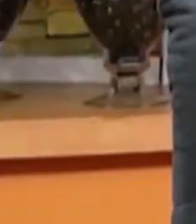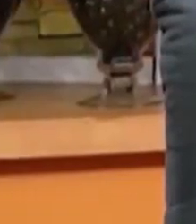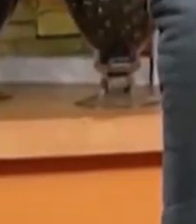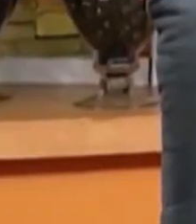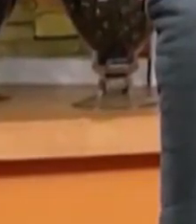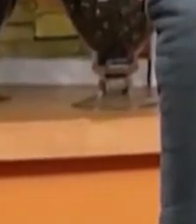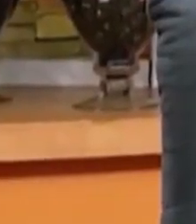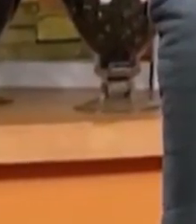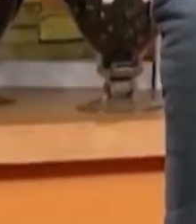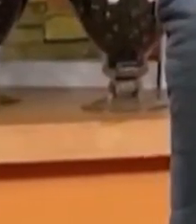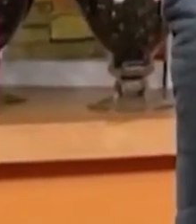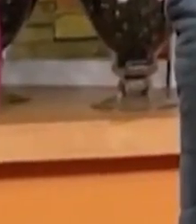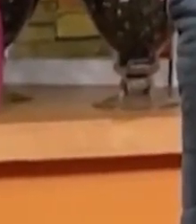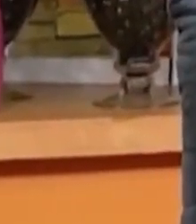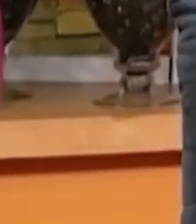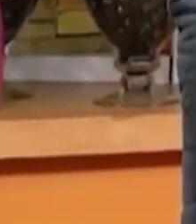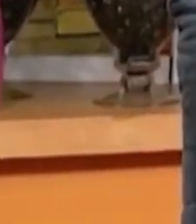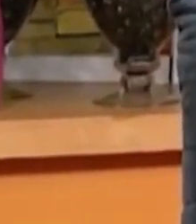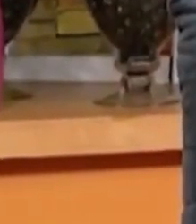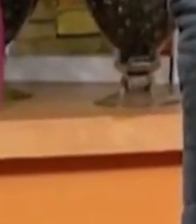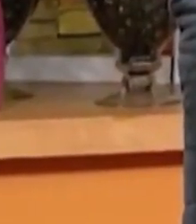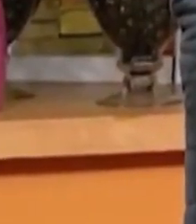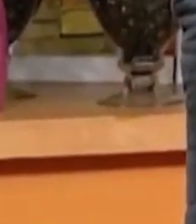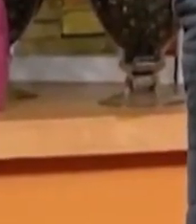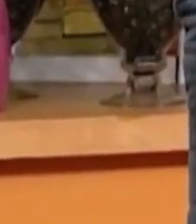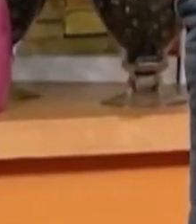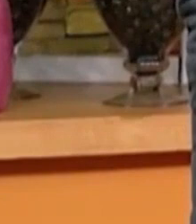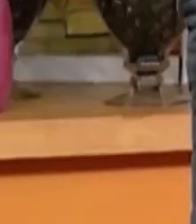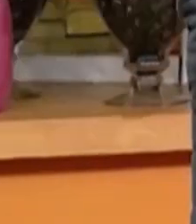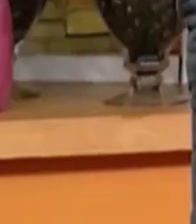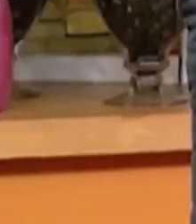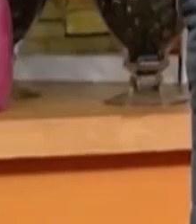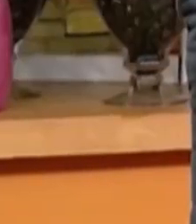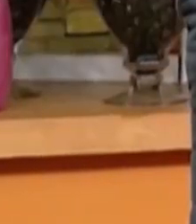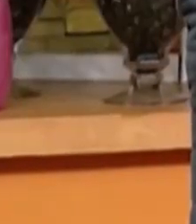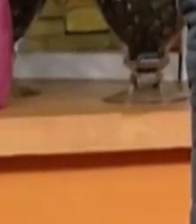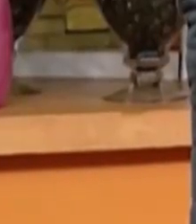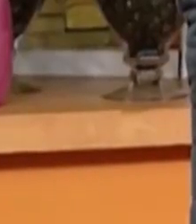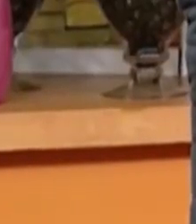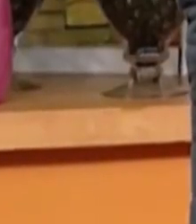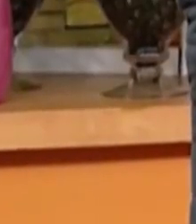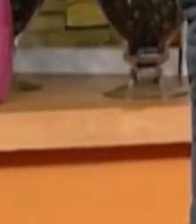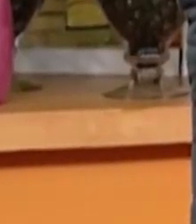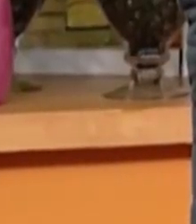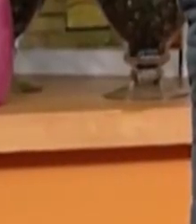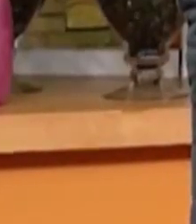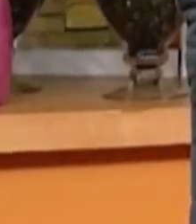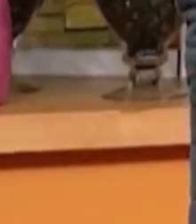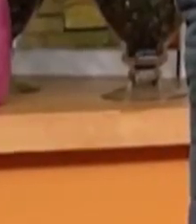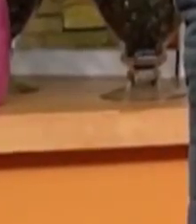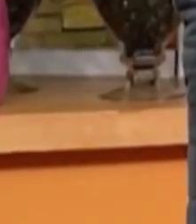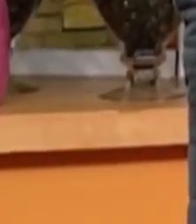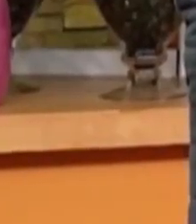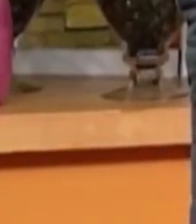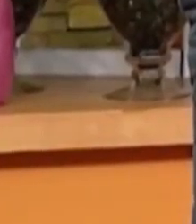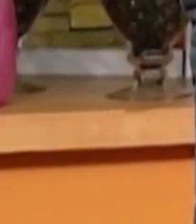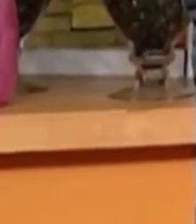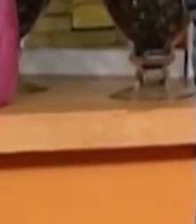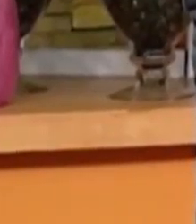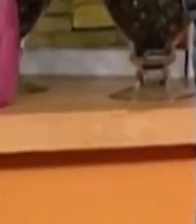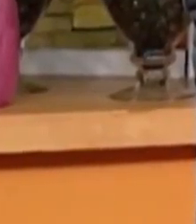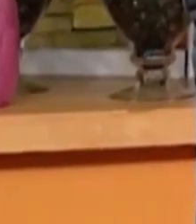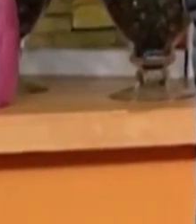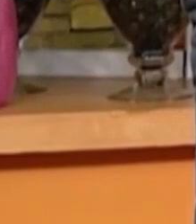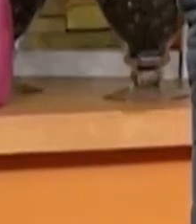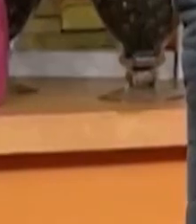Egan, mauna ka sa mga balita. Panoorin ang unang balita sa unang hirit at iba pang award-winning news ka sa youtube.com/GMA News.